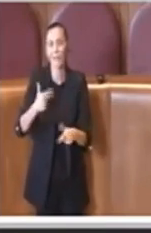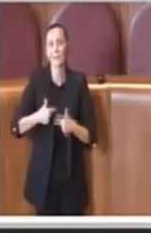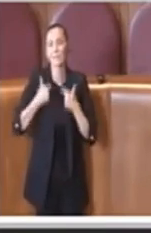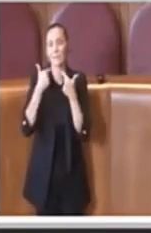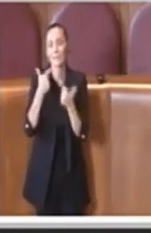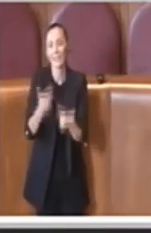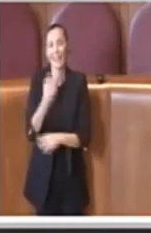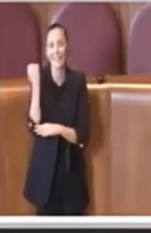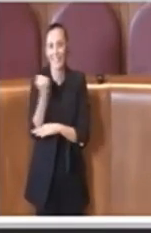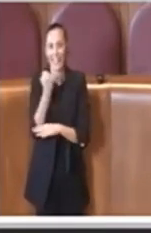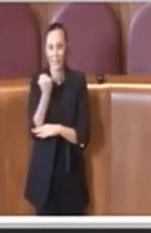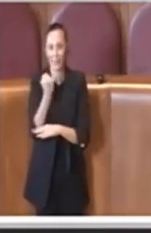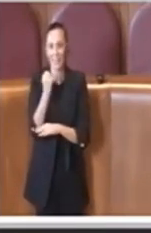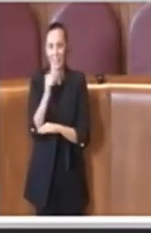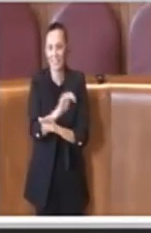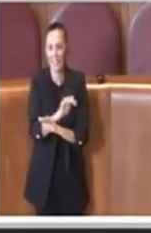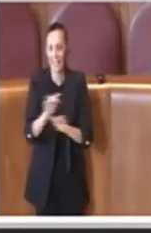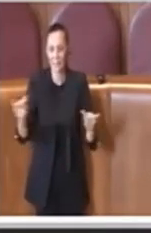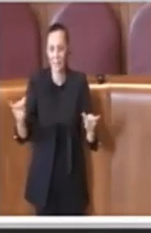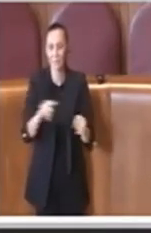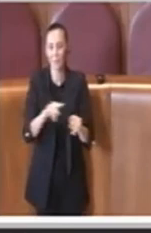allievi con